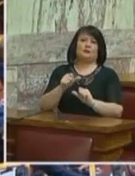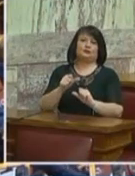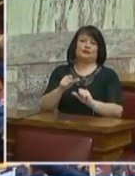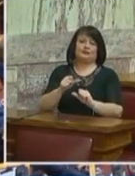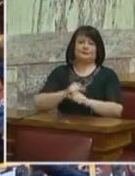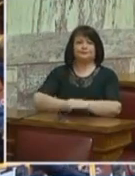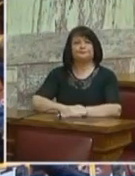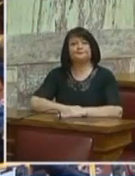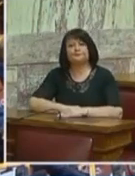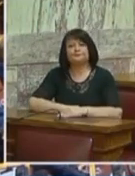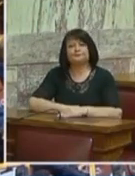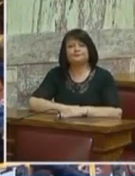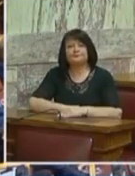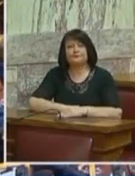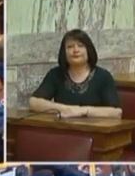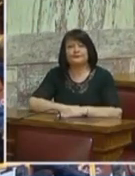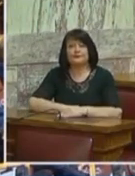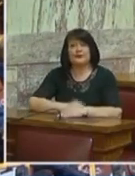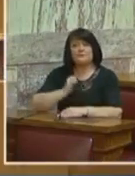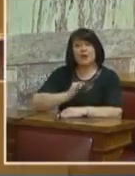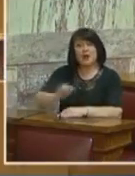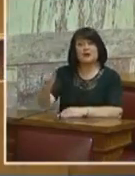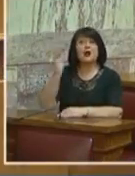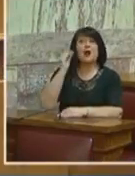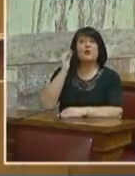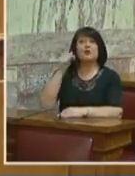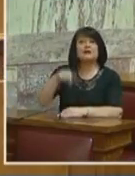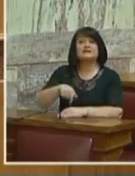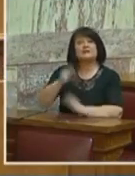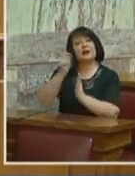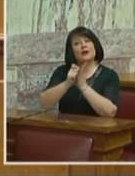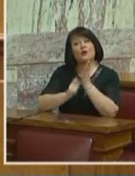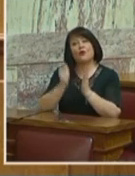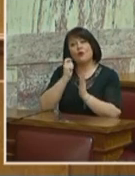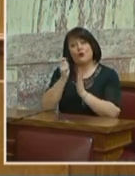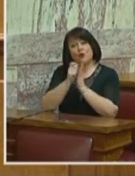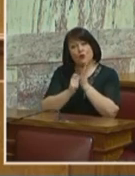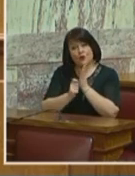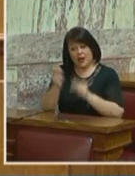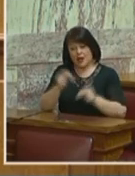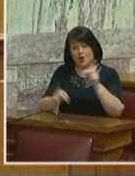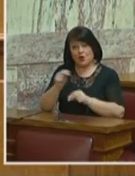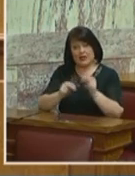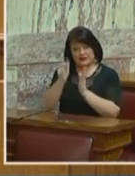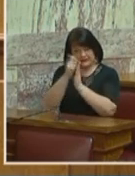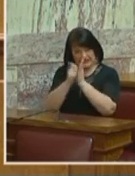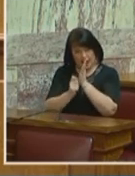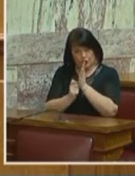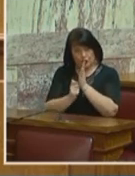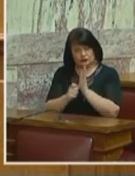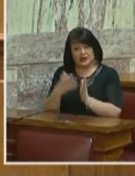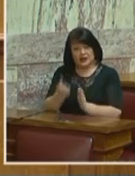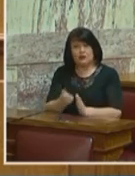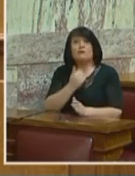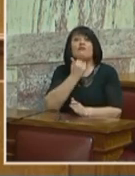Είναι που μας ακούνε σήμερα από τα πέρατα του κόσμου. Είναι εγγεγραμμένοι στους εκλογικούς καταλόγους και δεν